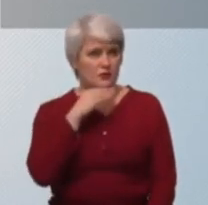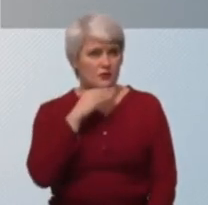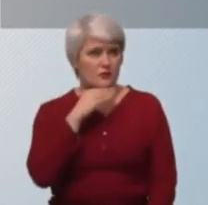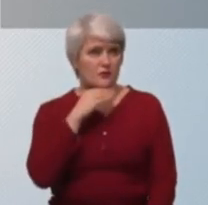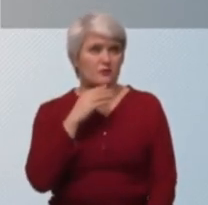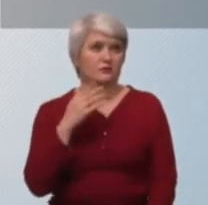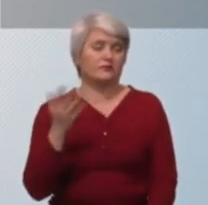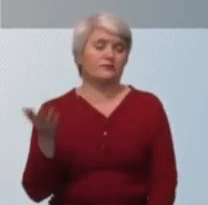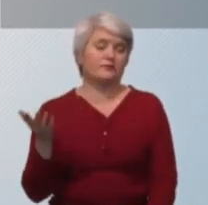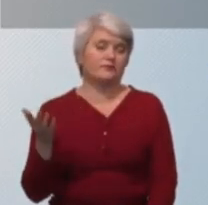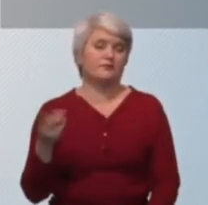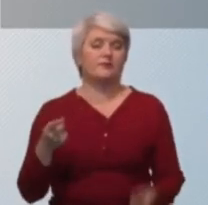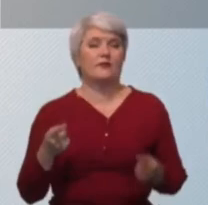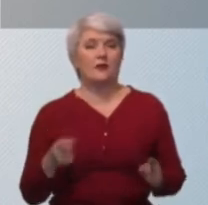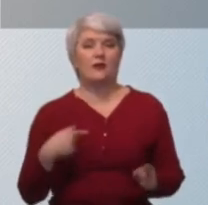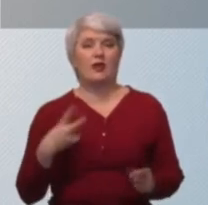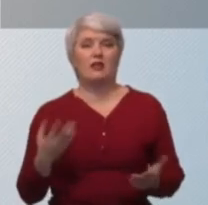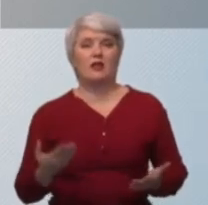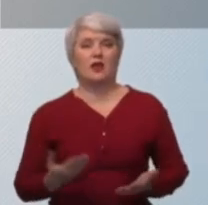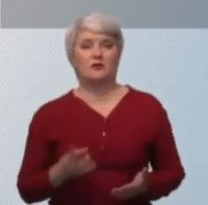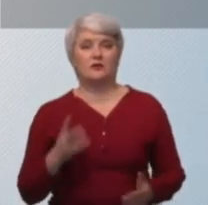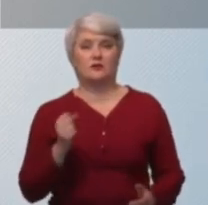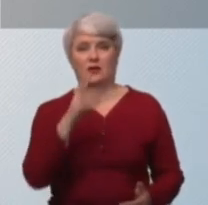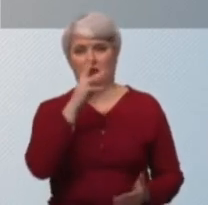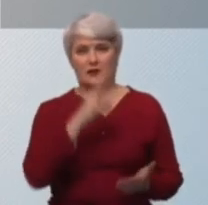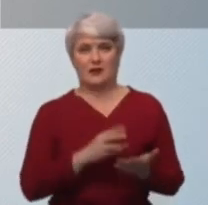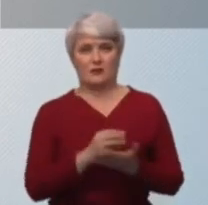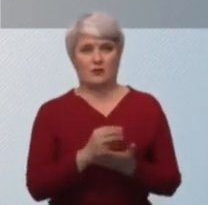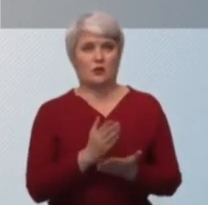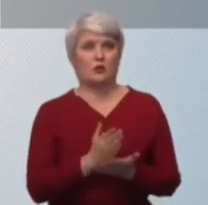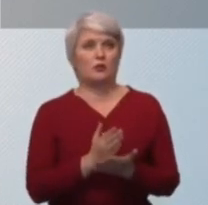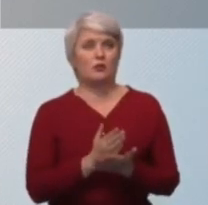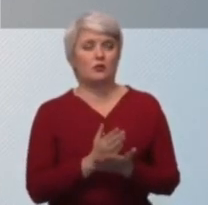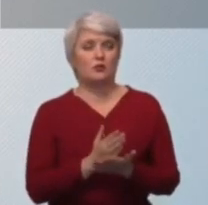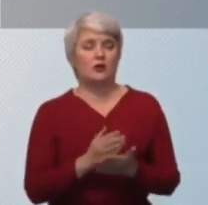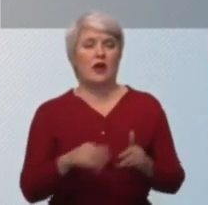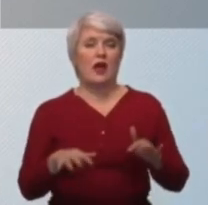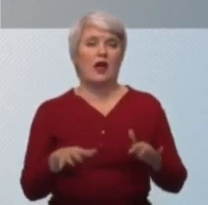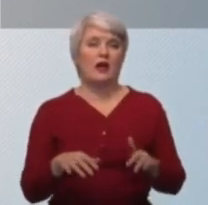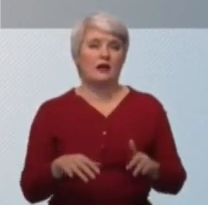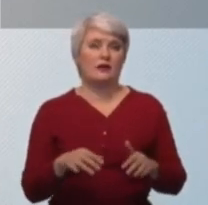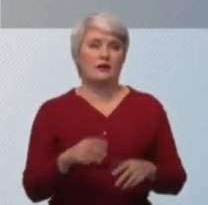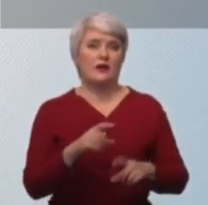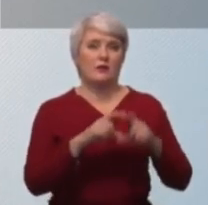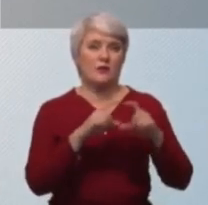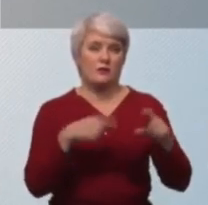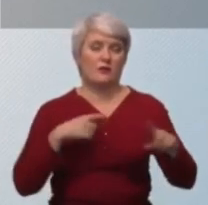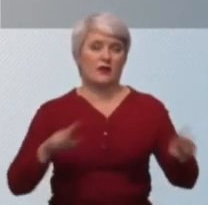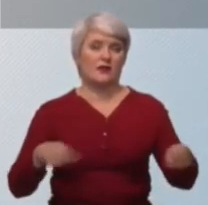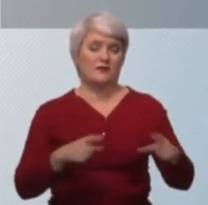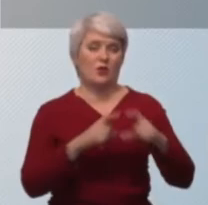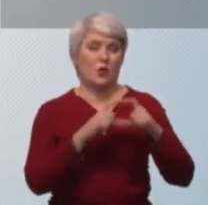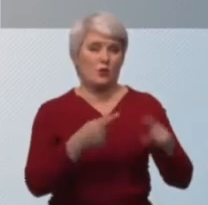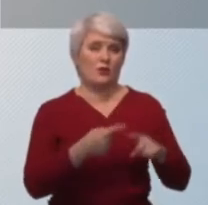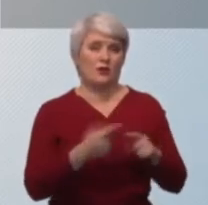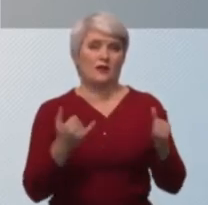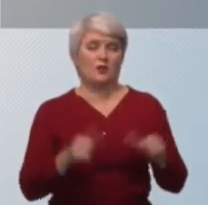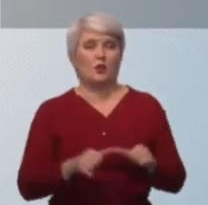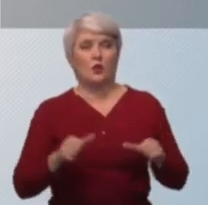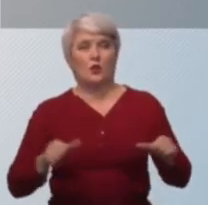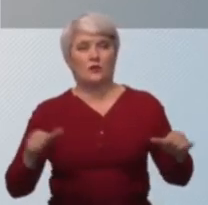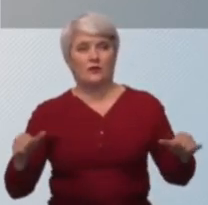Ну, насправді я не живу на зарплату. Будучи IT-підприємцем, я створив компанію, яка сьогодні